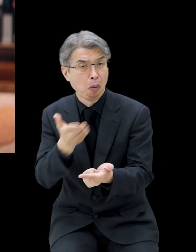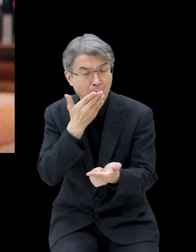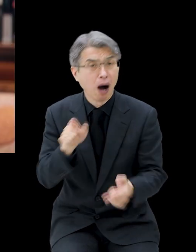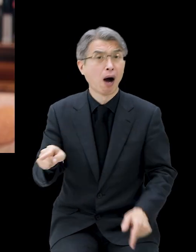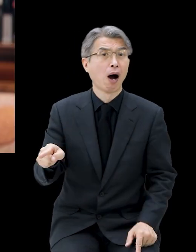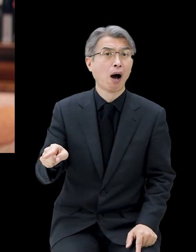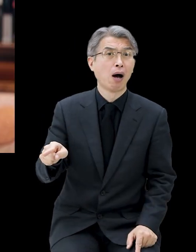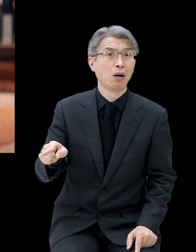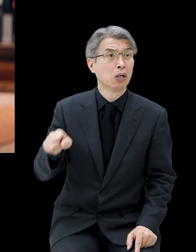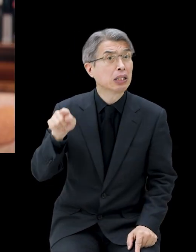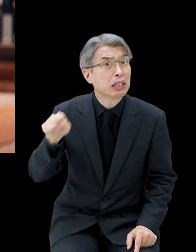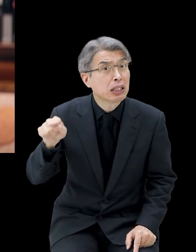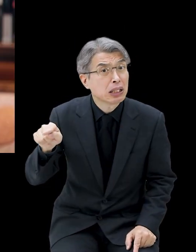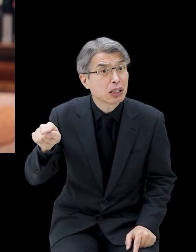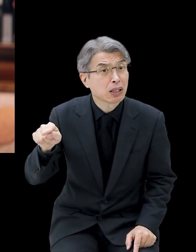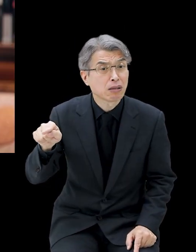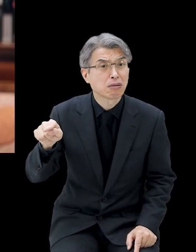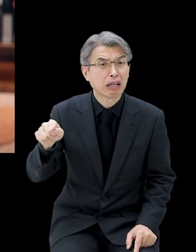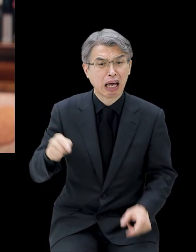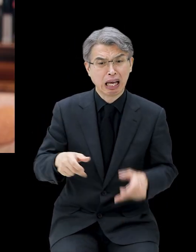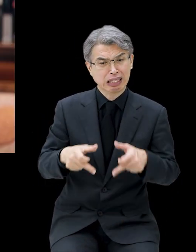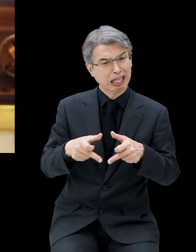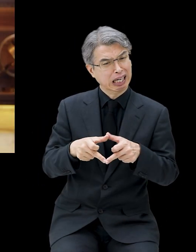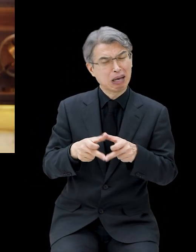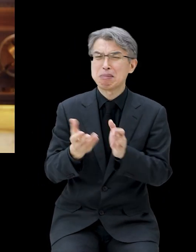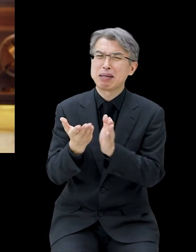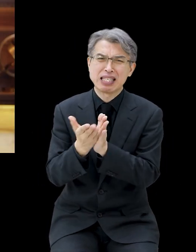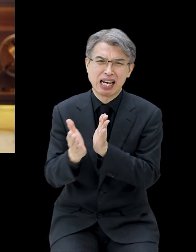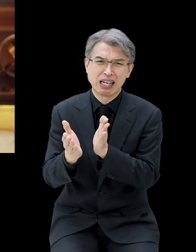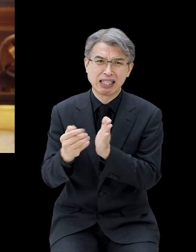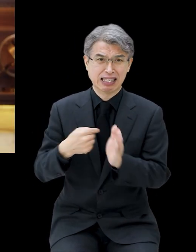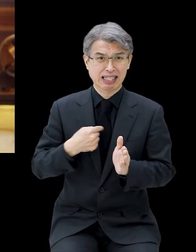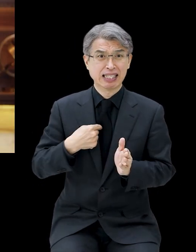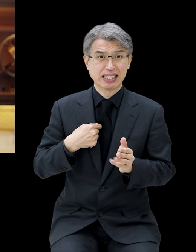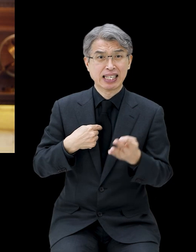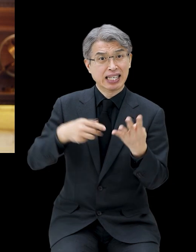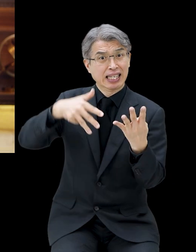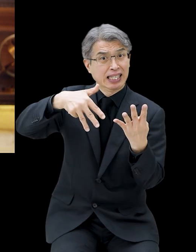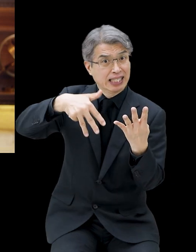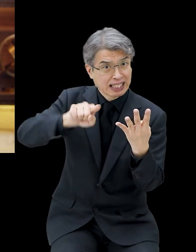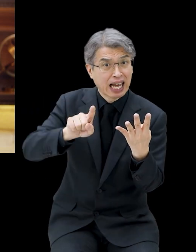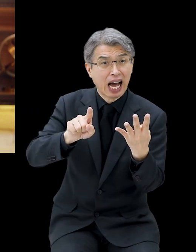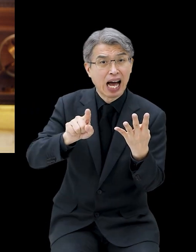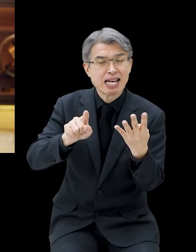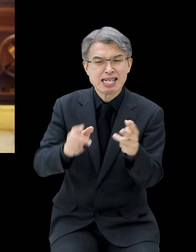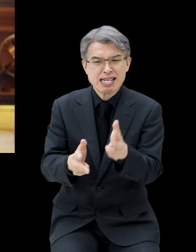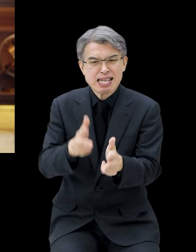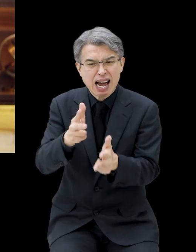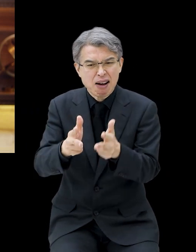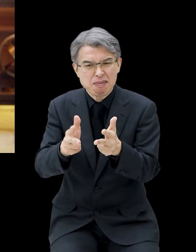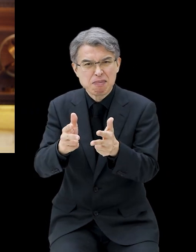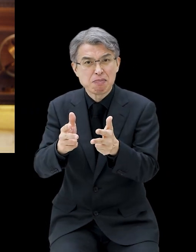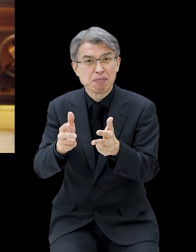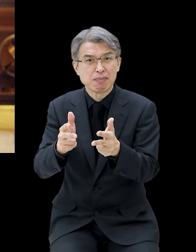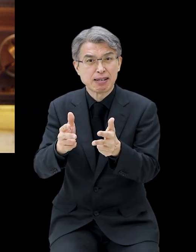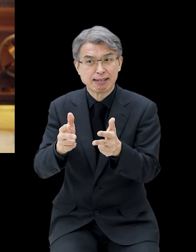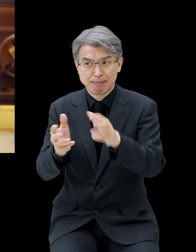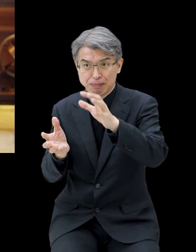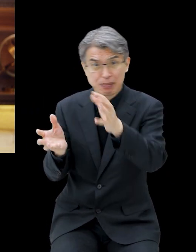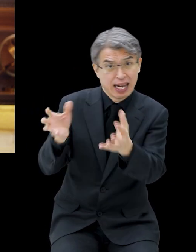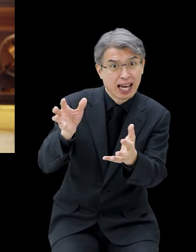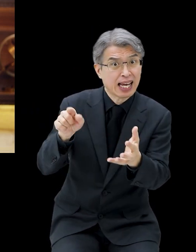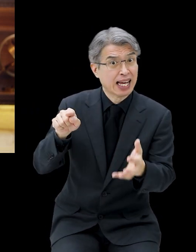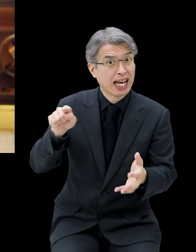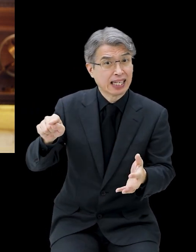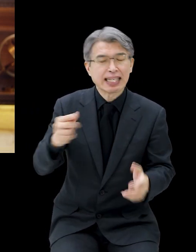왔는데, 저희 회사는 앞으로 그런 4차 산업혁명에서 시각장애인들이